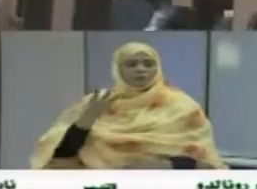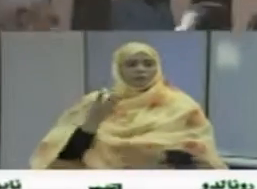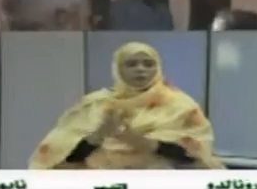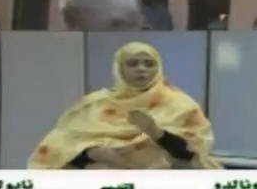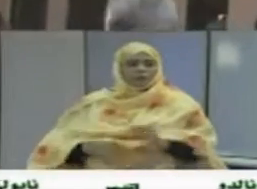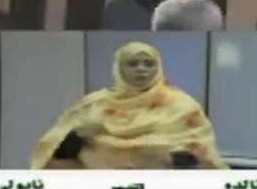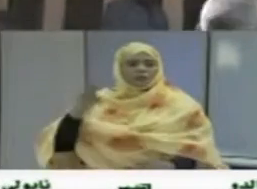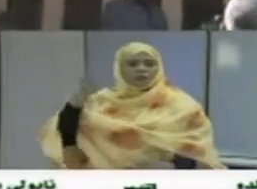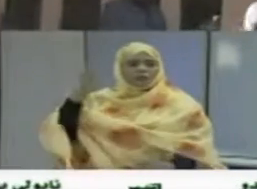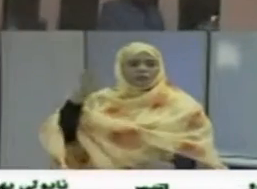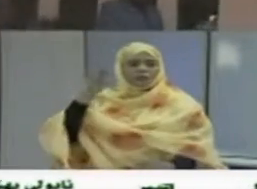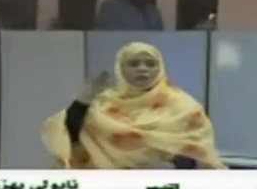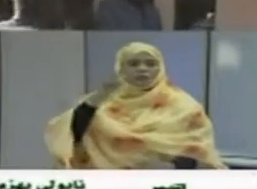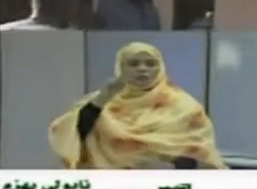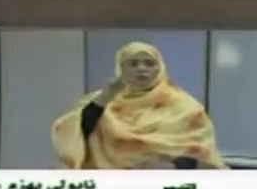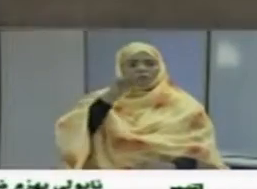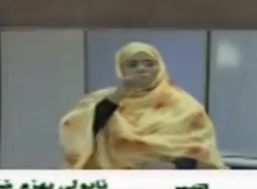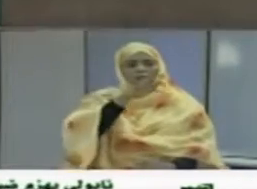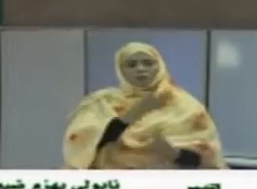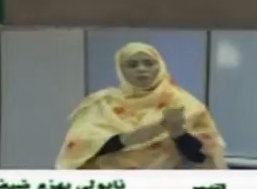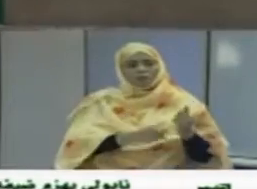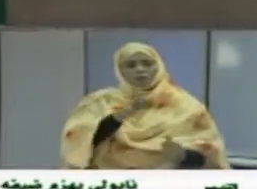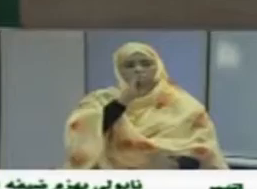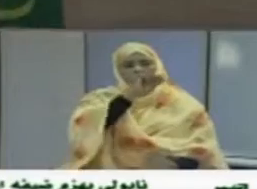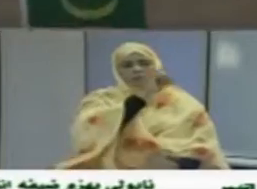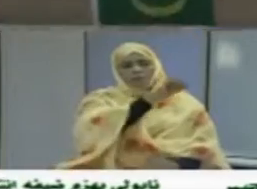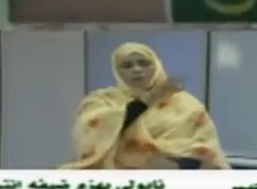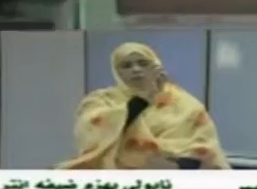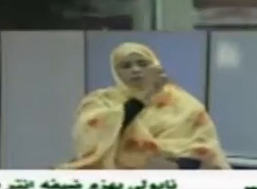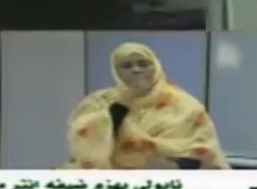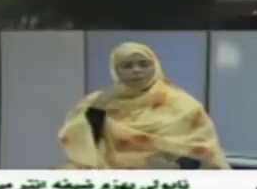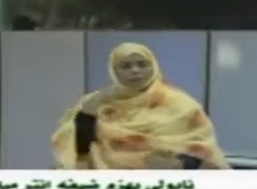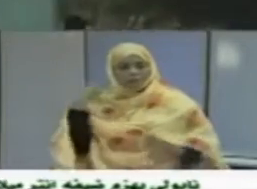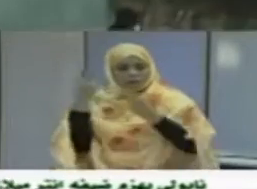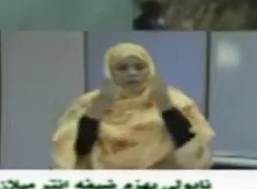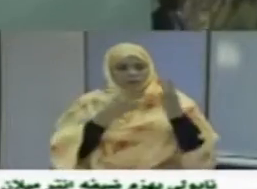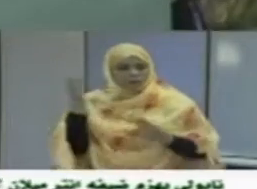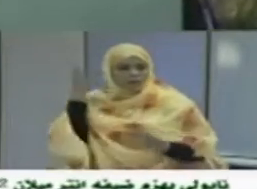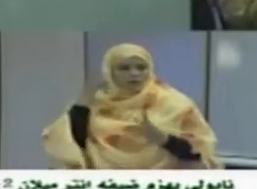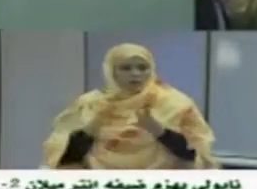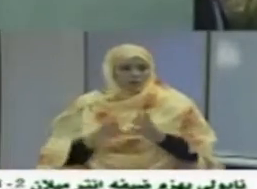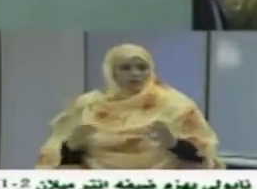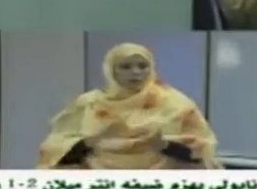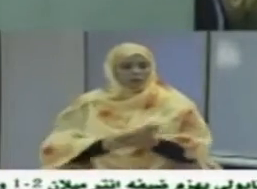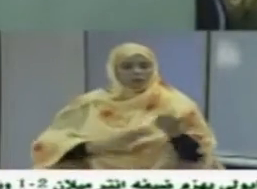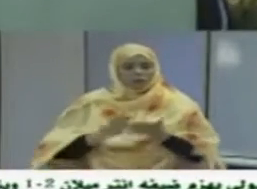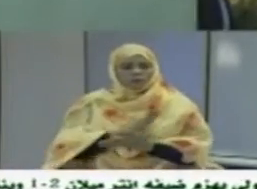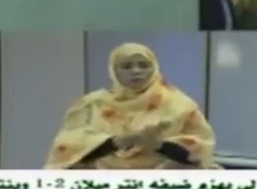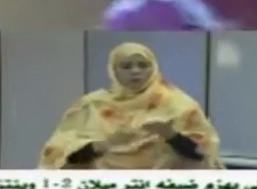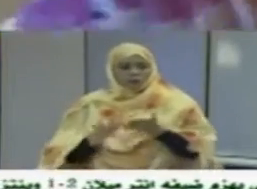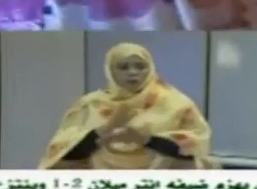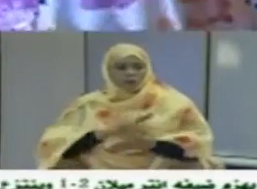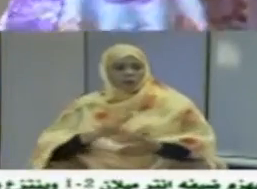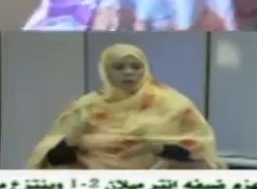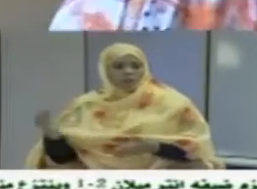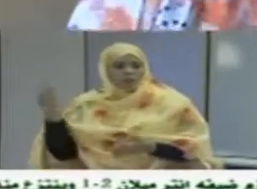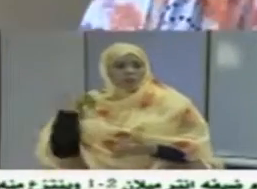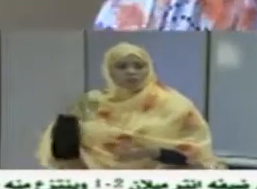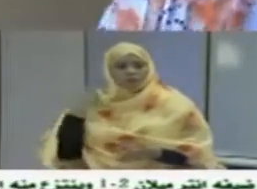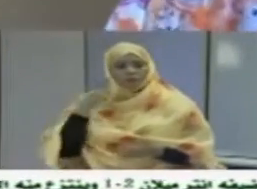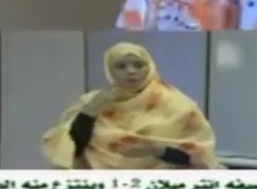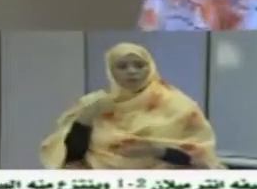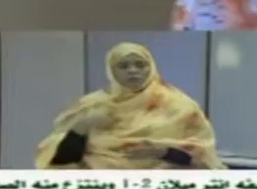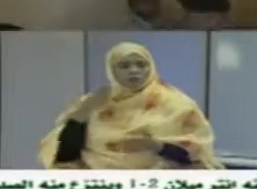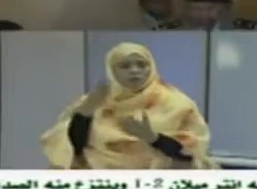بقطاعها لمعرفة أهم مشاكله والتعرف على ما يعيق انسيابية العمل به. الزيارة كانت أرضية